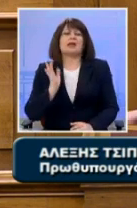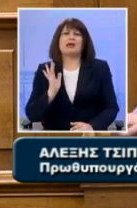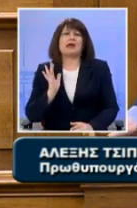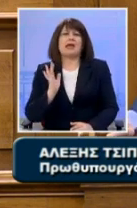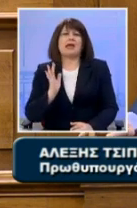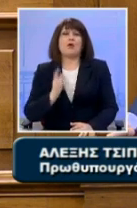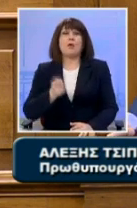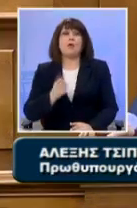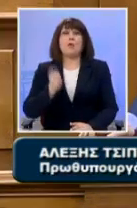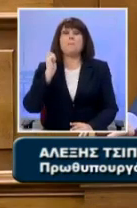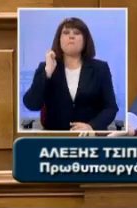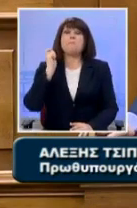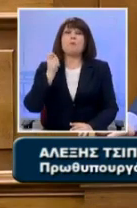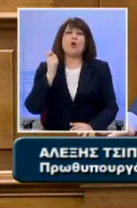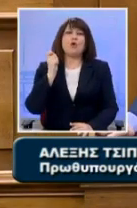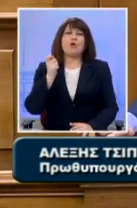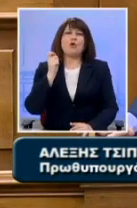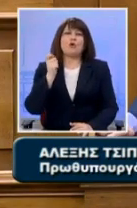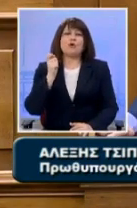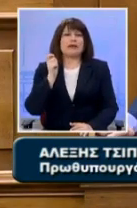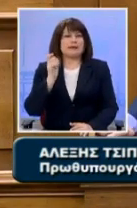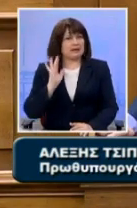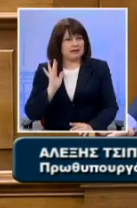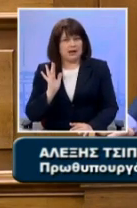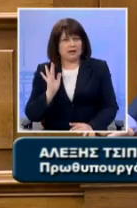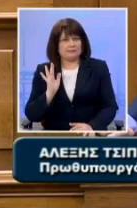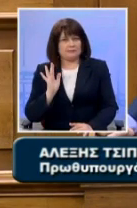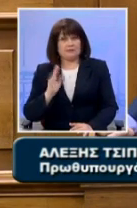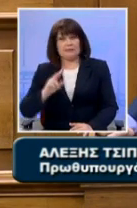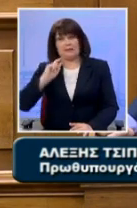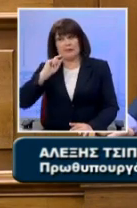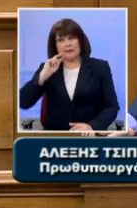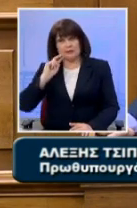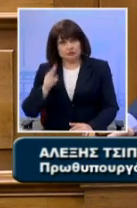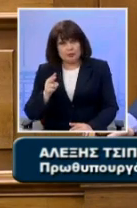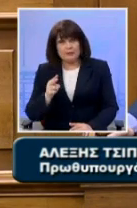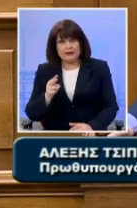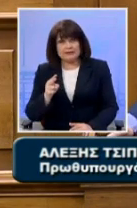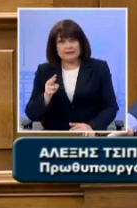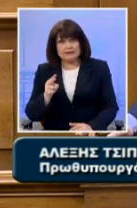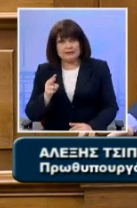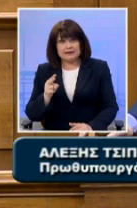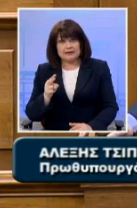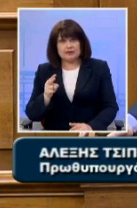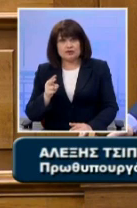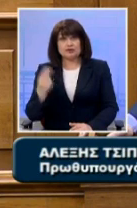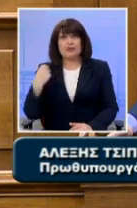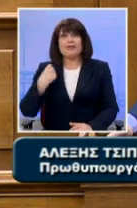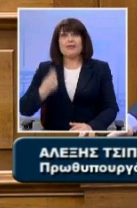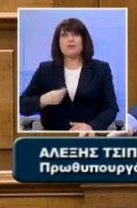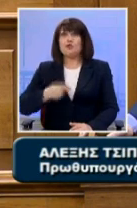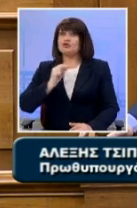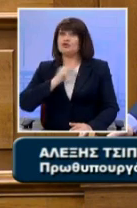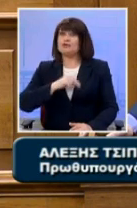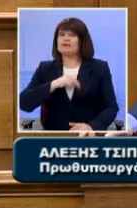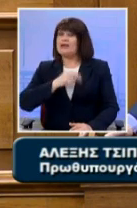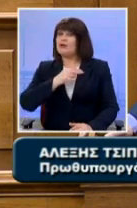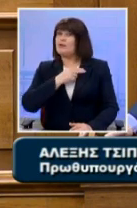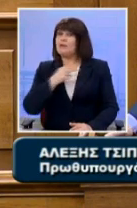με όρους πολιτικής, θα μιλήσω, θα σας απαντήσω με όρους δημόσιου συμφέροντος.